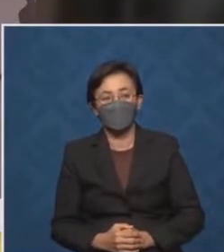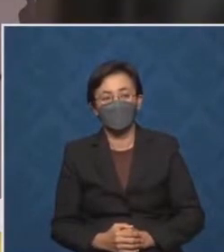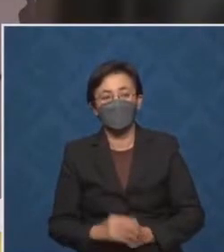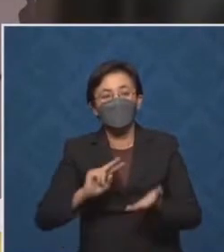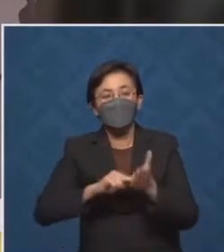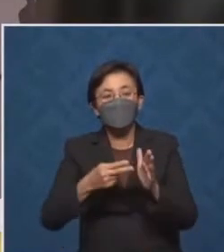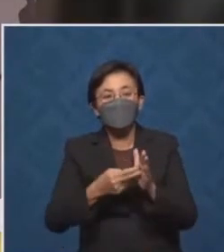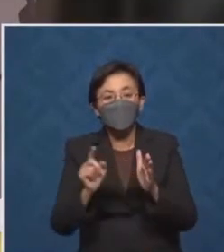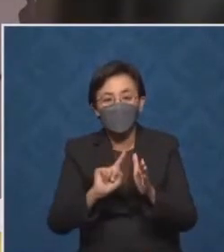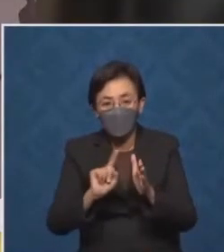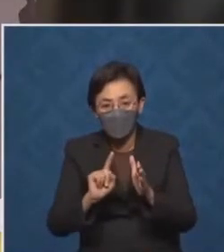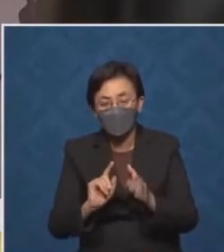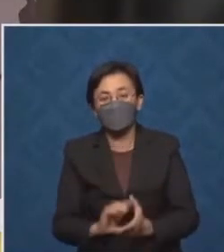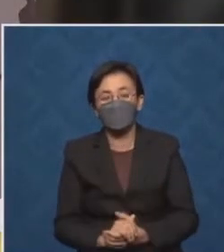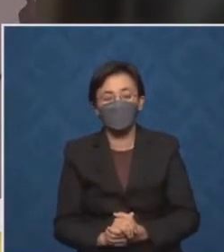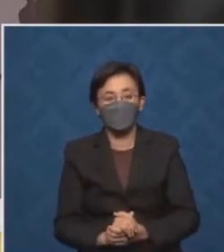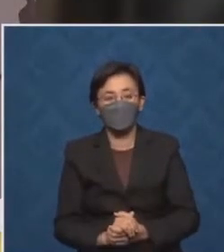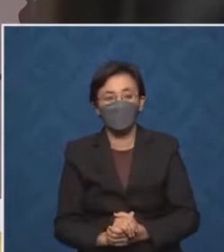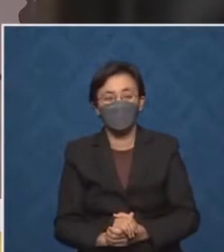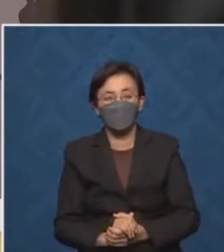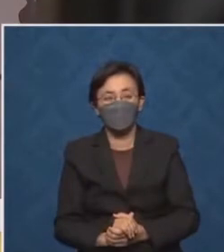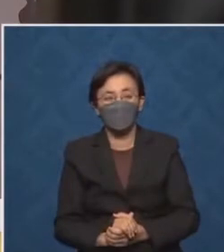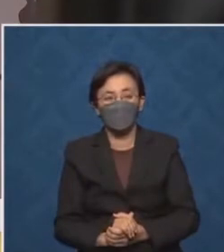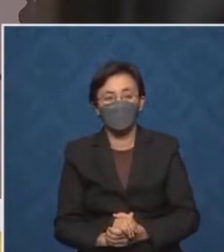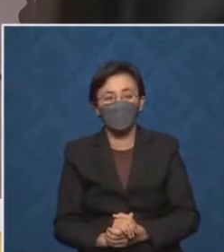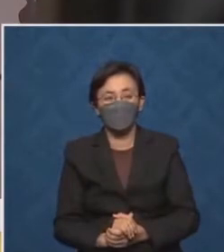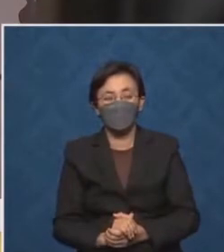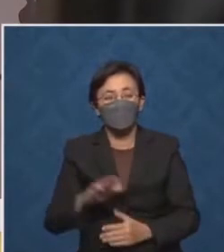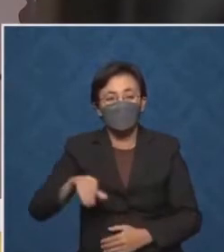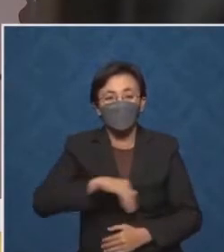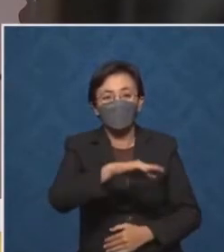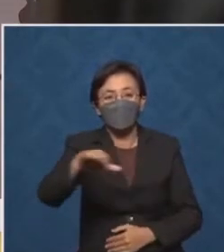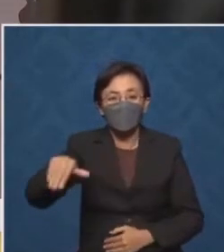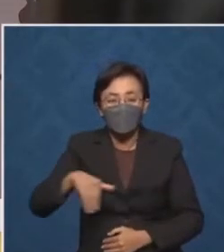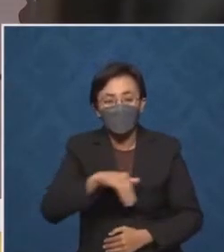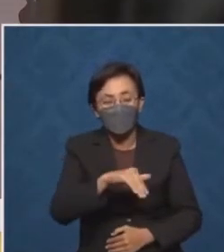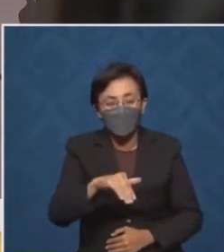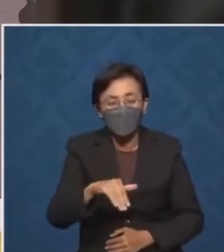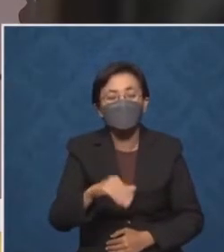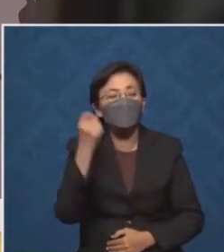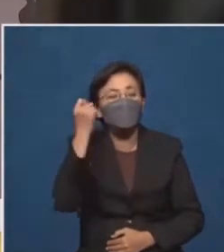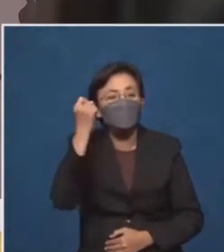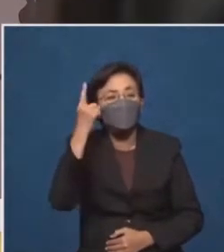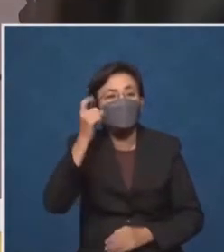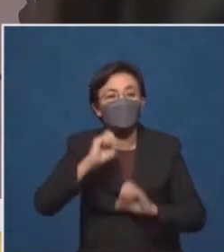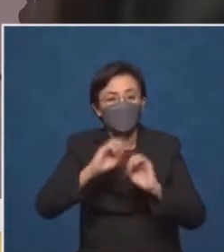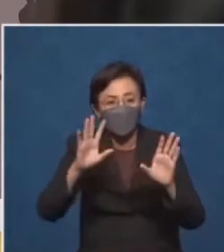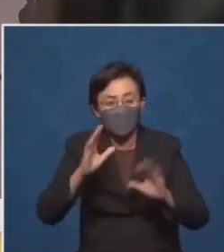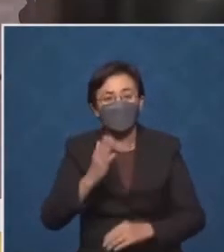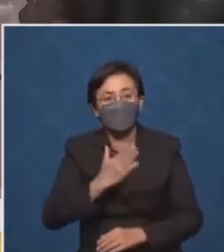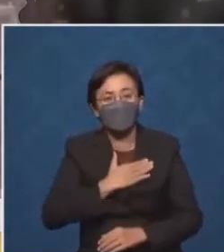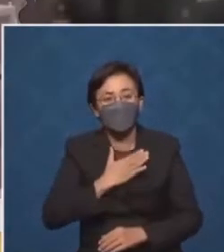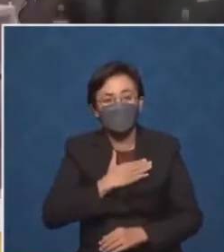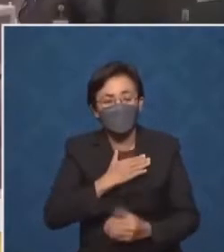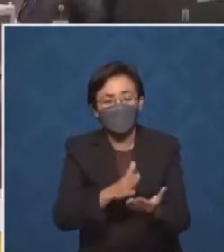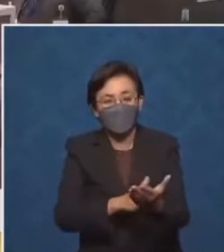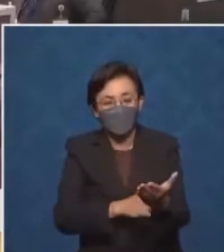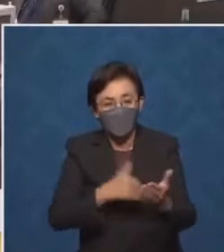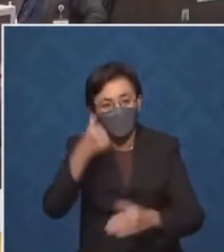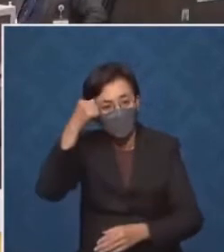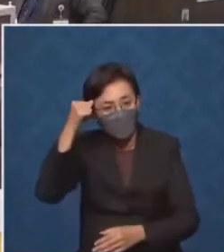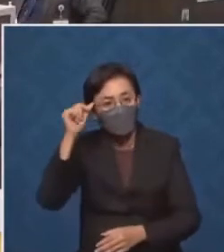แล้วว่าอย่างทท่านคงจะเข้าใจอย่ไรข้อการขาว่าการทเราช้าไป 1 วัน